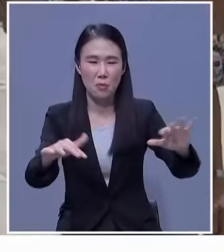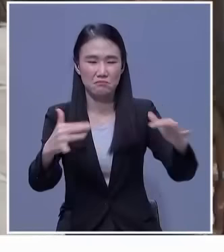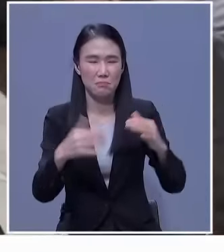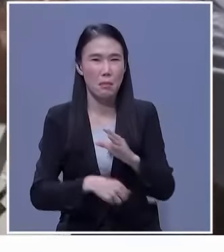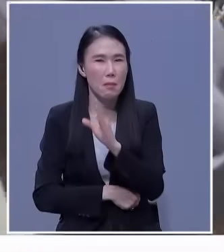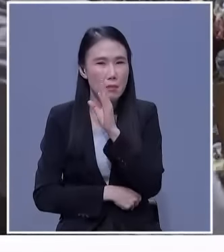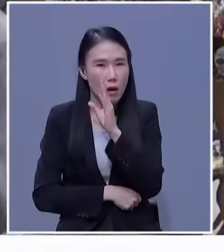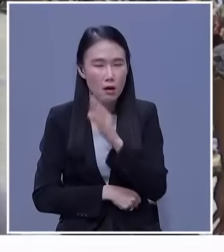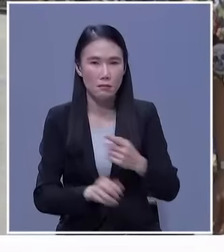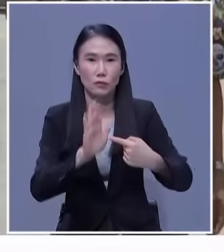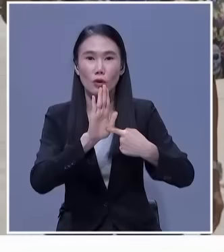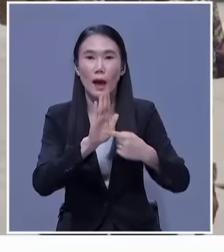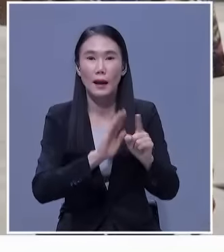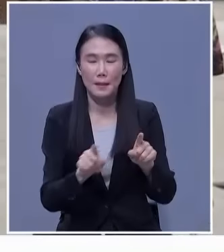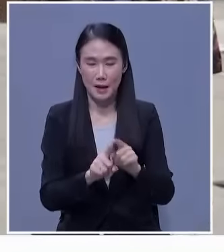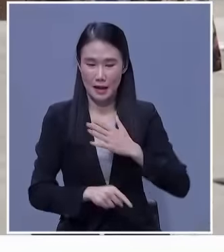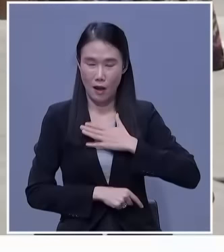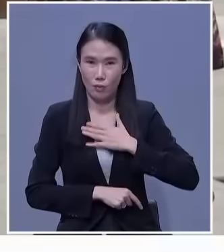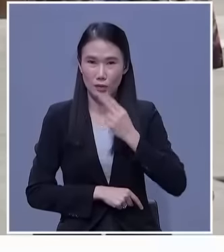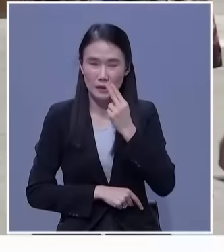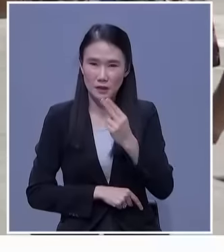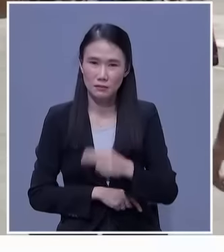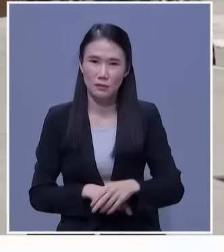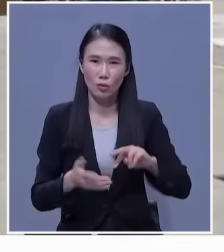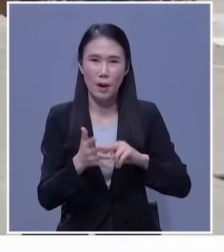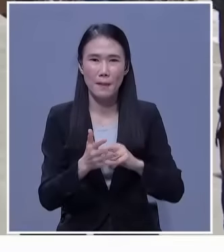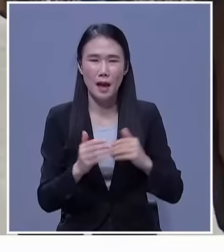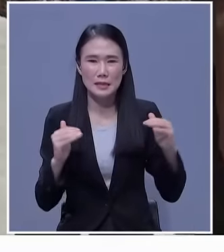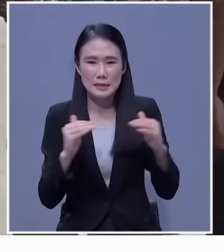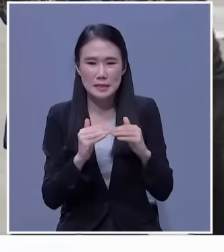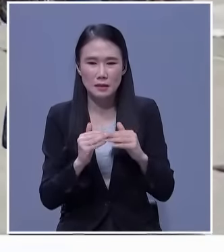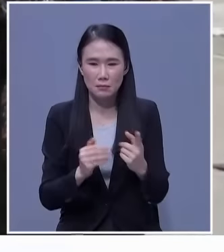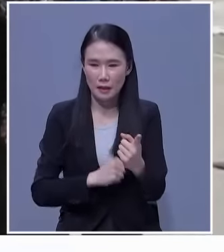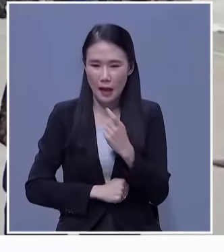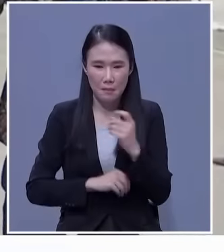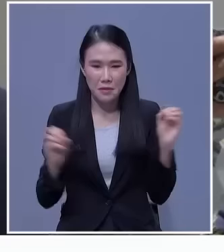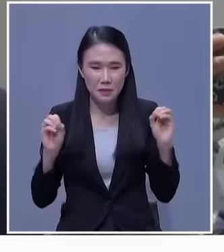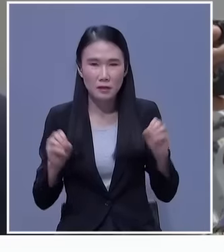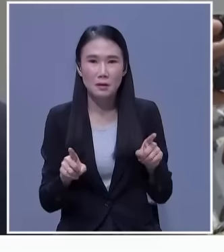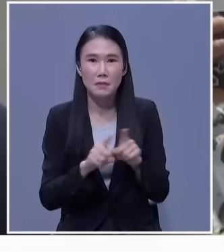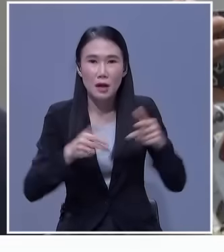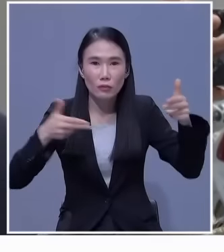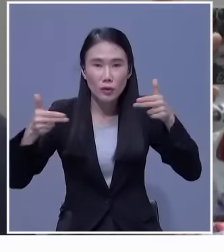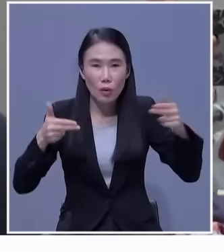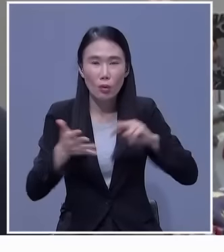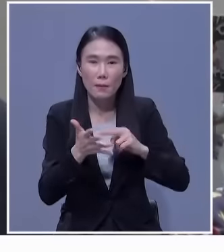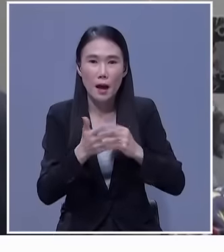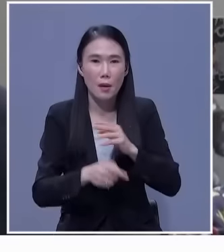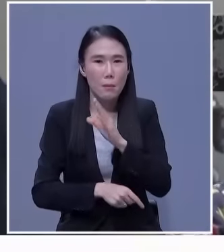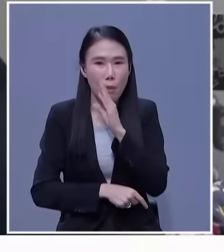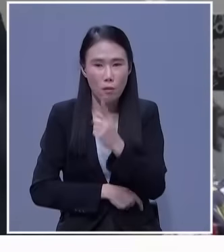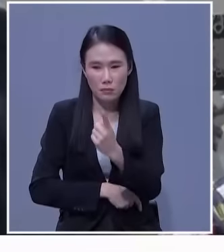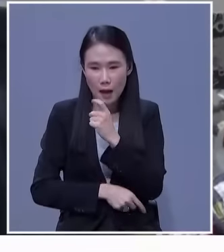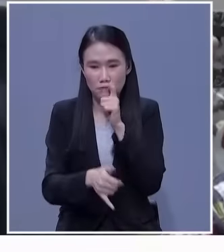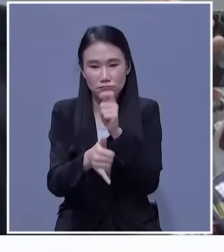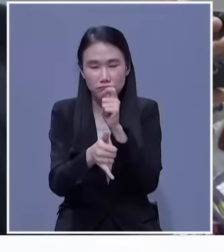อมพร้อมยกตัวอย่างเรื่องของตัวเองว่าเหตุใดจึงไม่มีใครให้ความเป็นธรรมในเรื่องที่ถูกปลอมแปลงเคปซึ่งตลอดการสัมภา